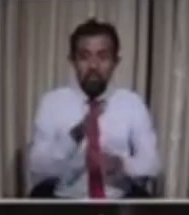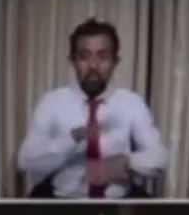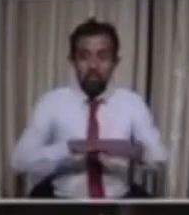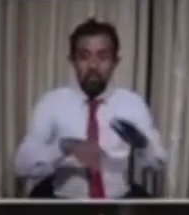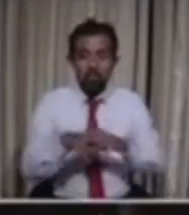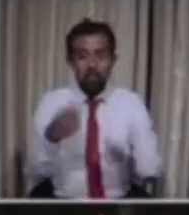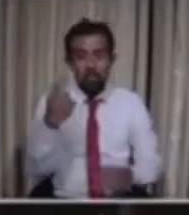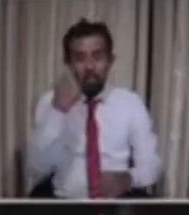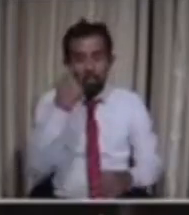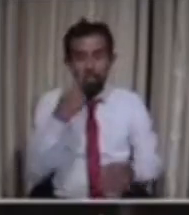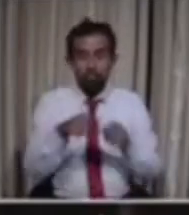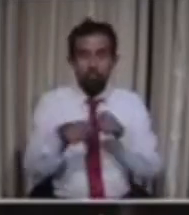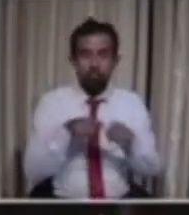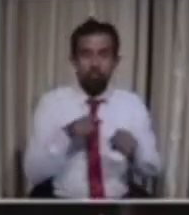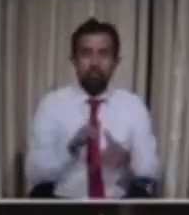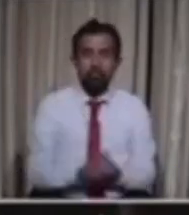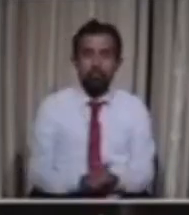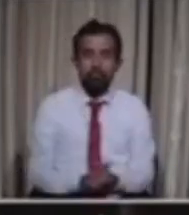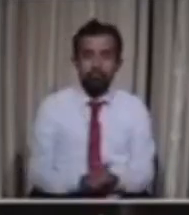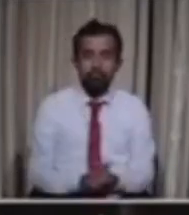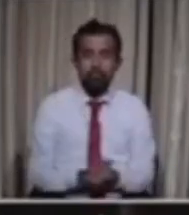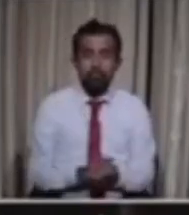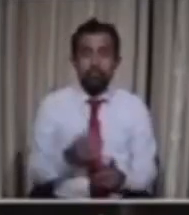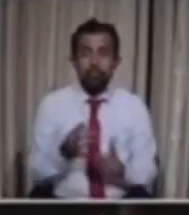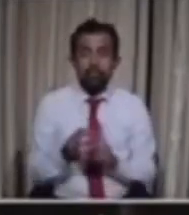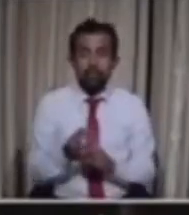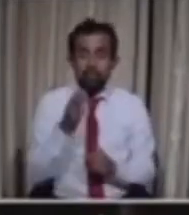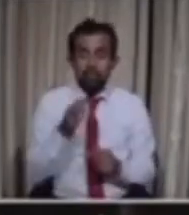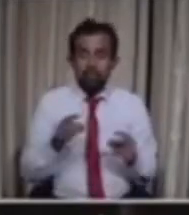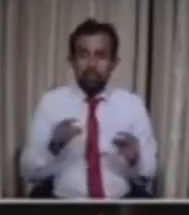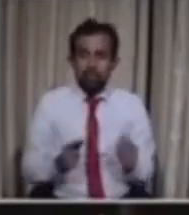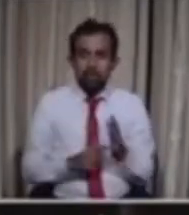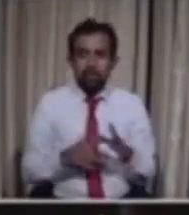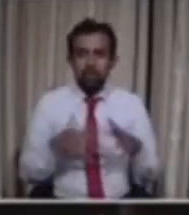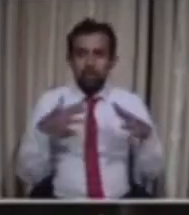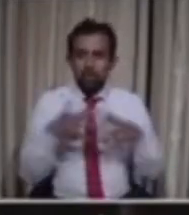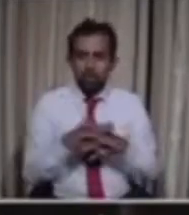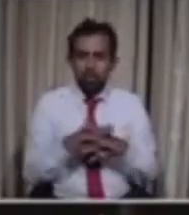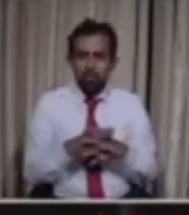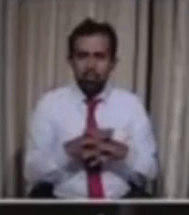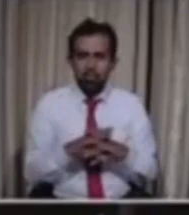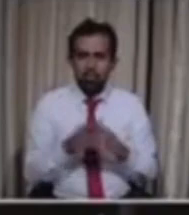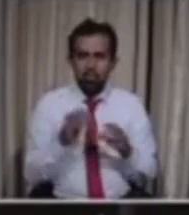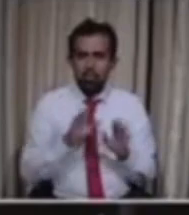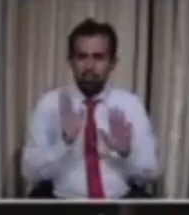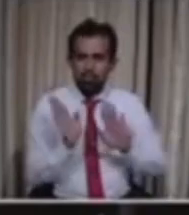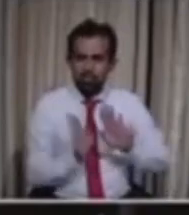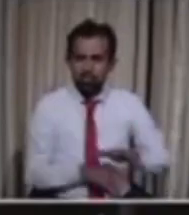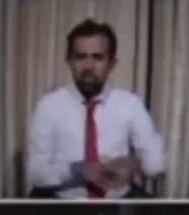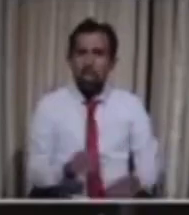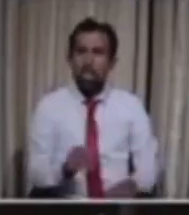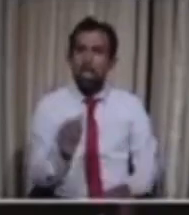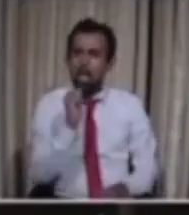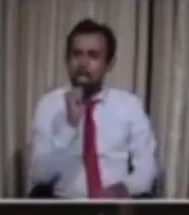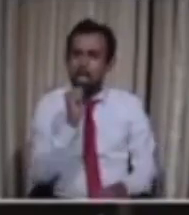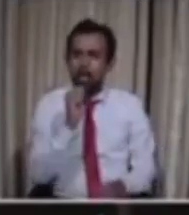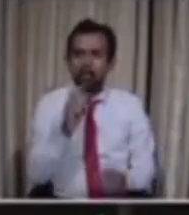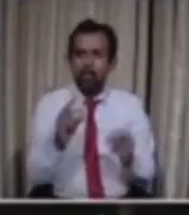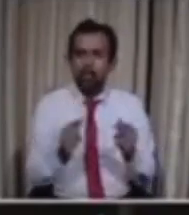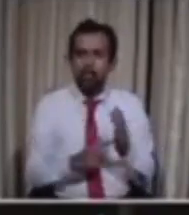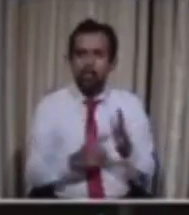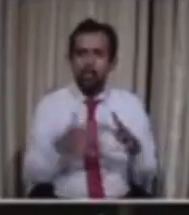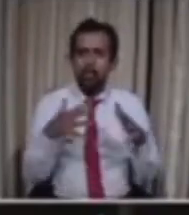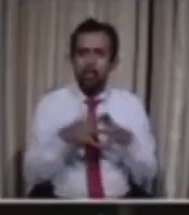இந்த அவசர கால சட்டத்தை நீடிப்பதை கைவிட்டு விட்டு இந்த அவசர கால சட்டம் ஏன் நீடிக்கப்படுகிறது என்று சொல்லி சொன்னால் பின்கதவால் மக்களால் ஏற்கனவே